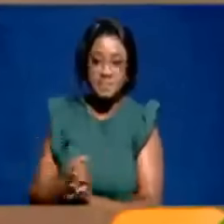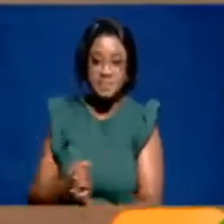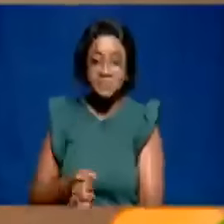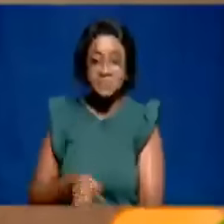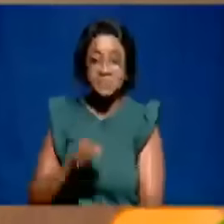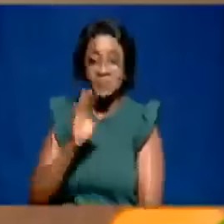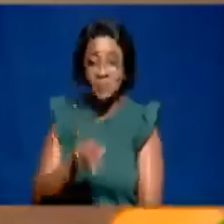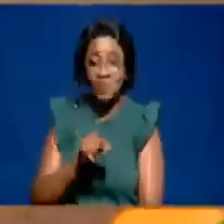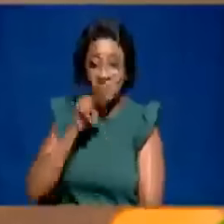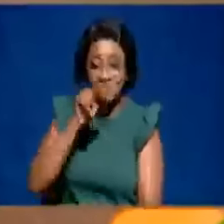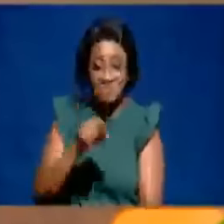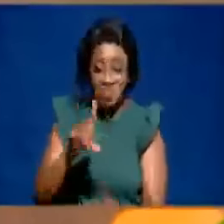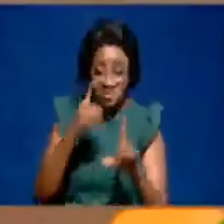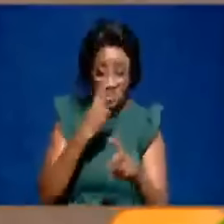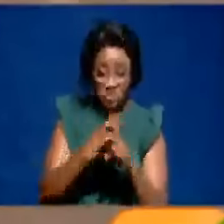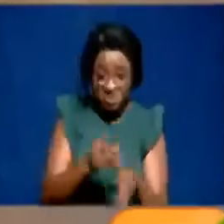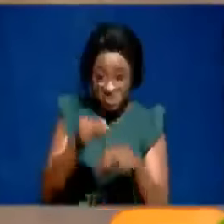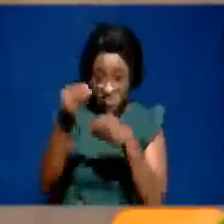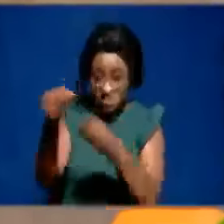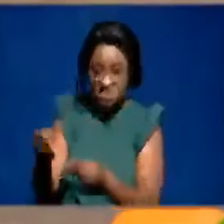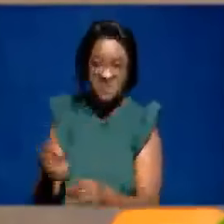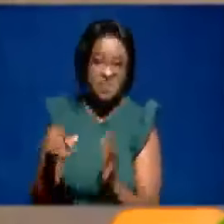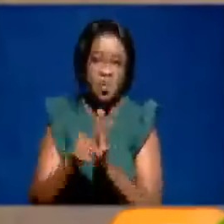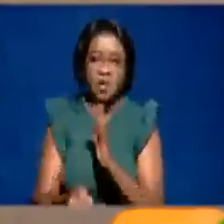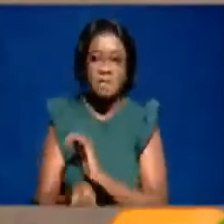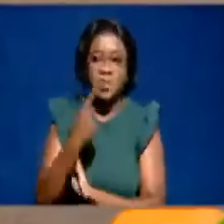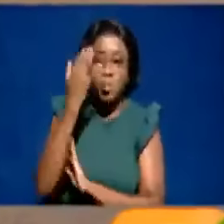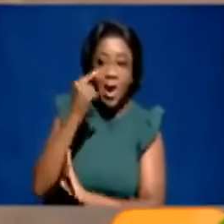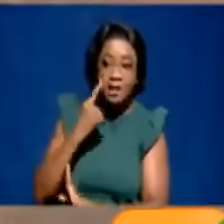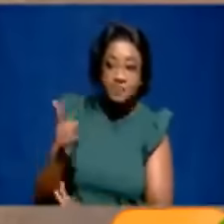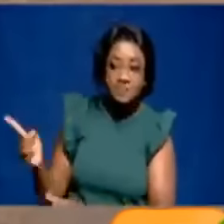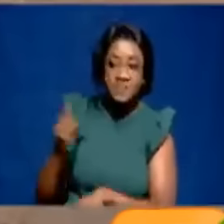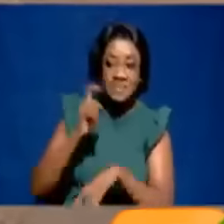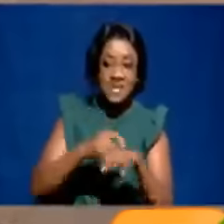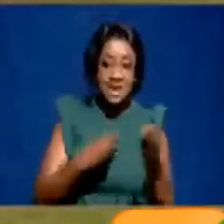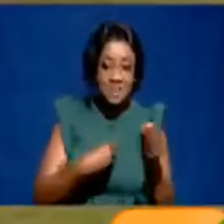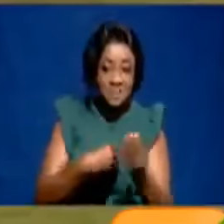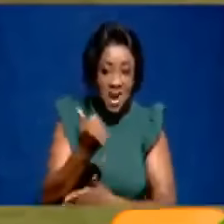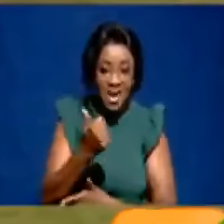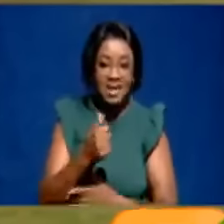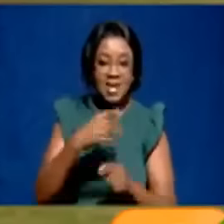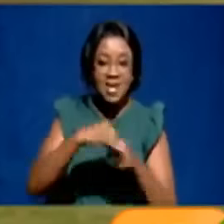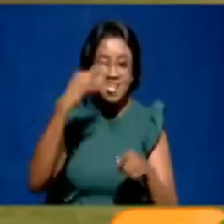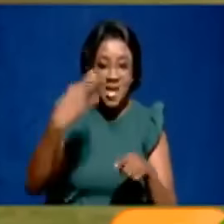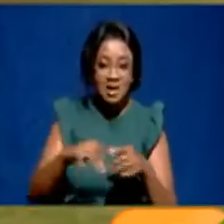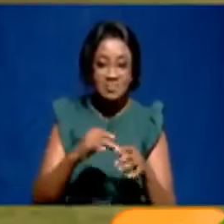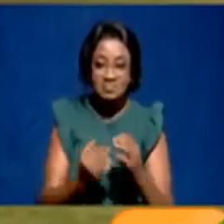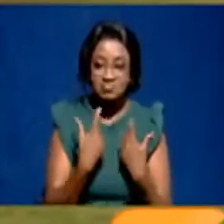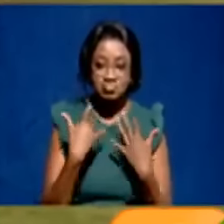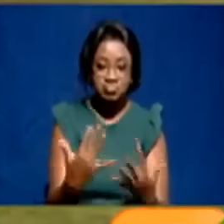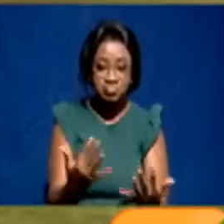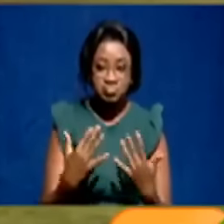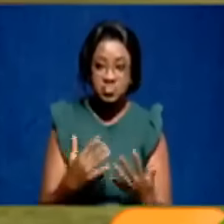yote yalianzia hapa alipokuwa akinunua nyasi za ng'ombe wake katika barabara hii ya Eldoret kuelekea Ilula.